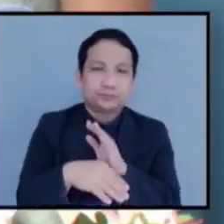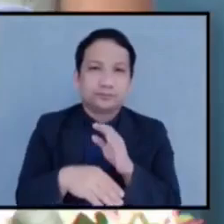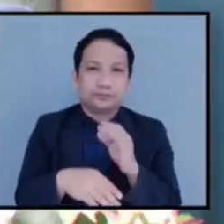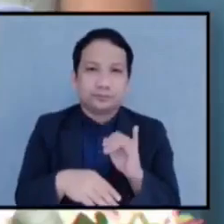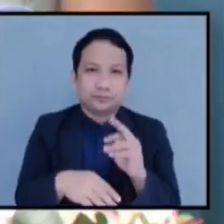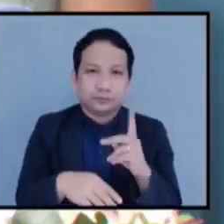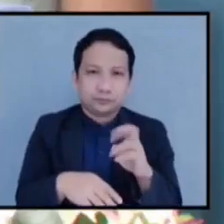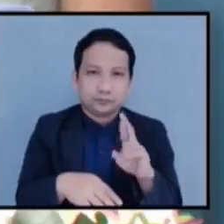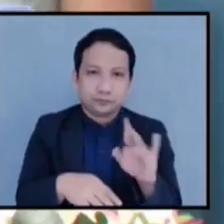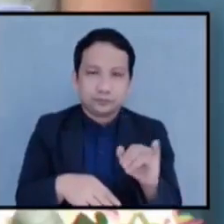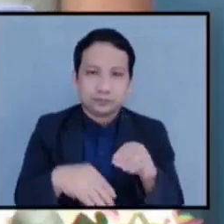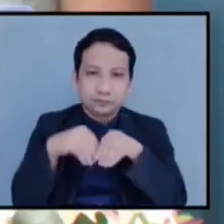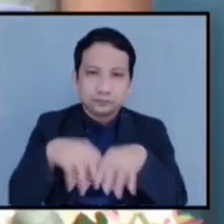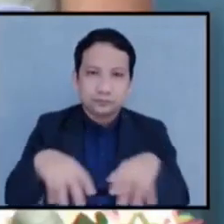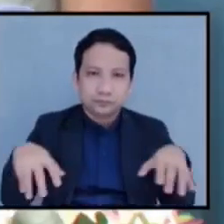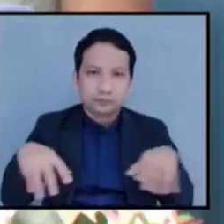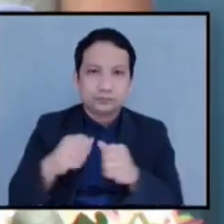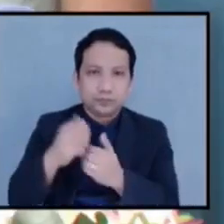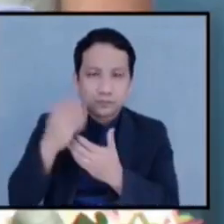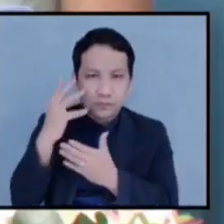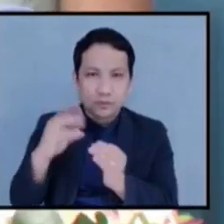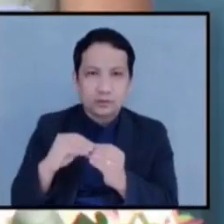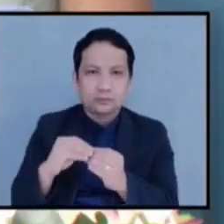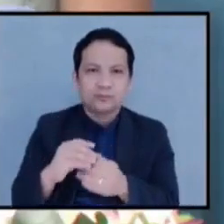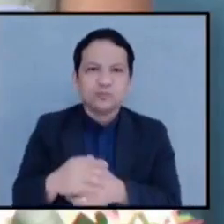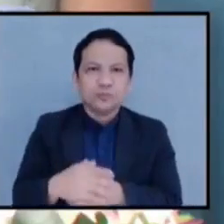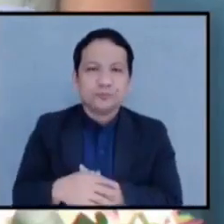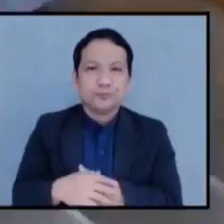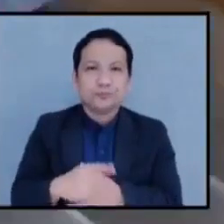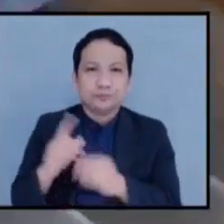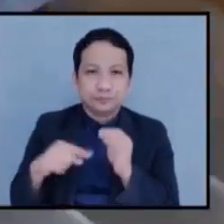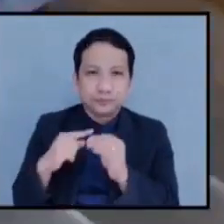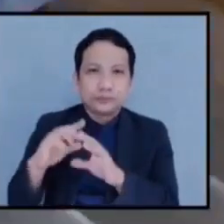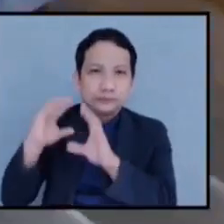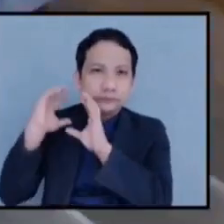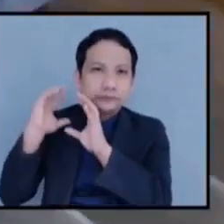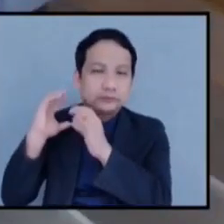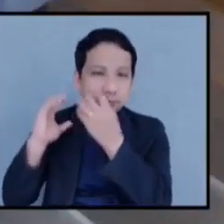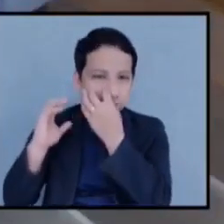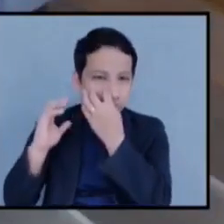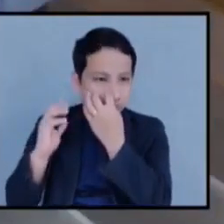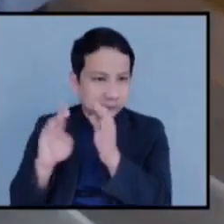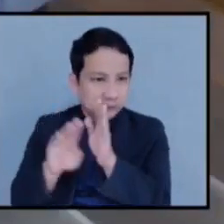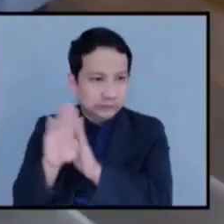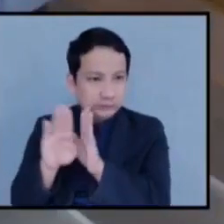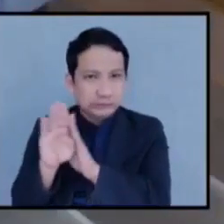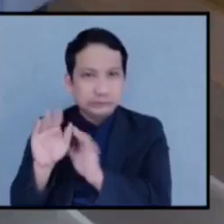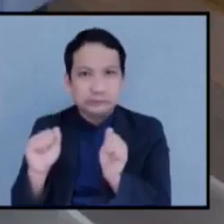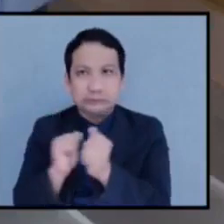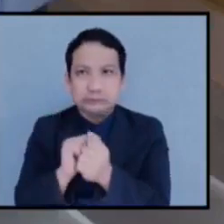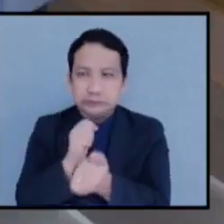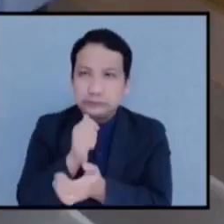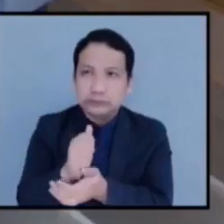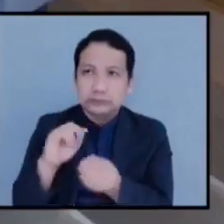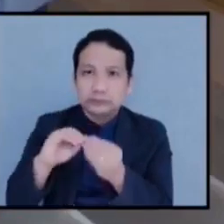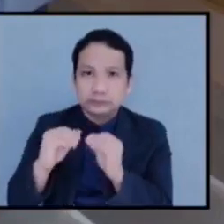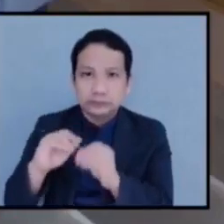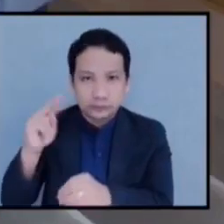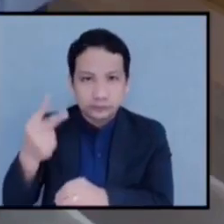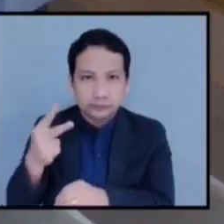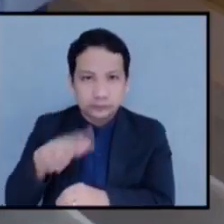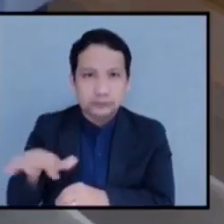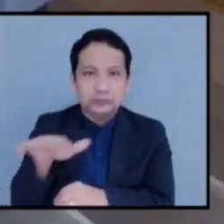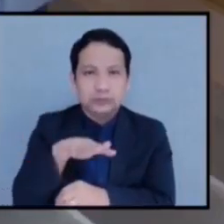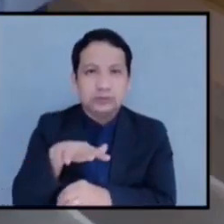nasa laylayan ng lipunan yung mga nagnyunyug. No? So, yung development na ito, na maging number 2 tayo sa buong mundo. In terms